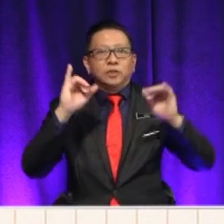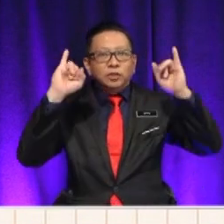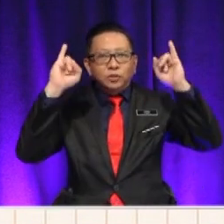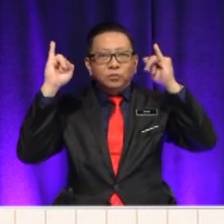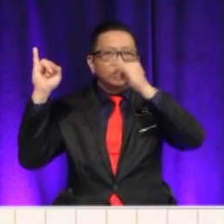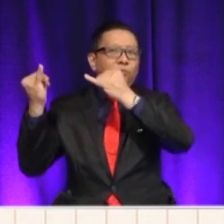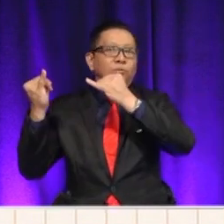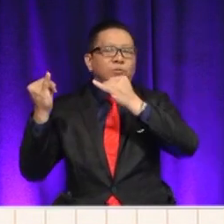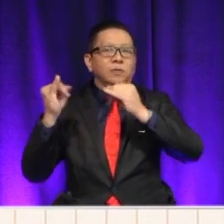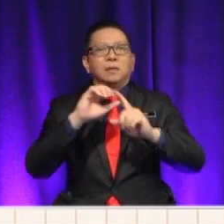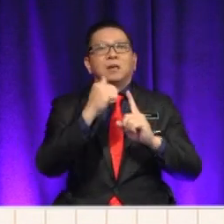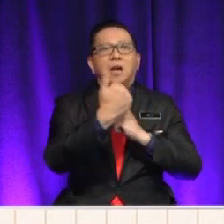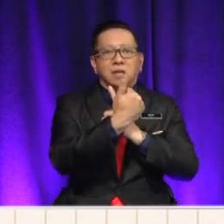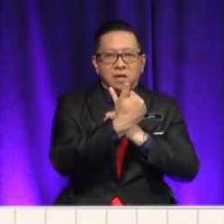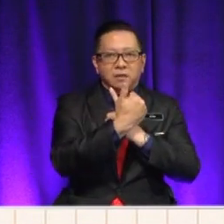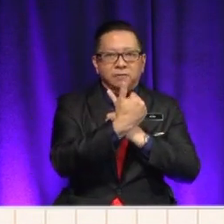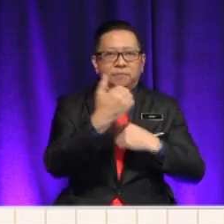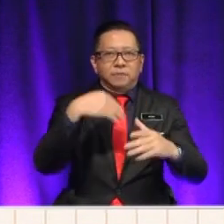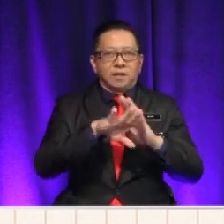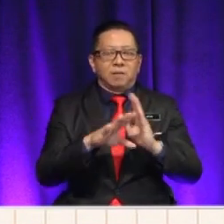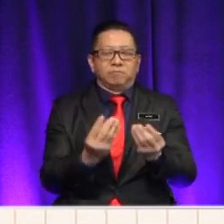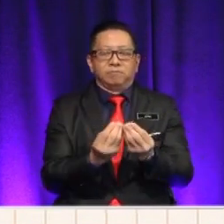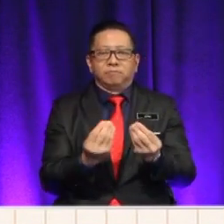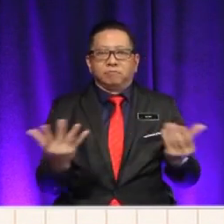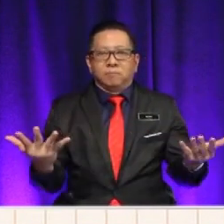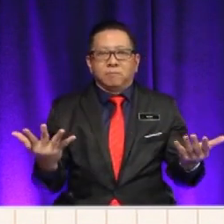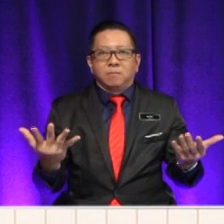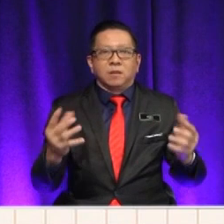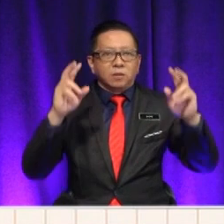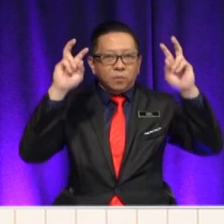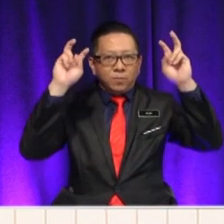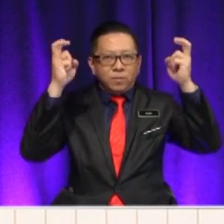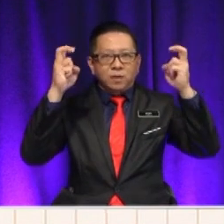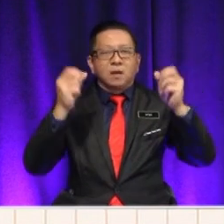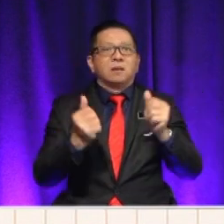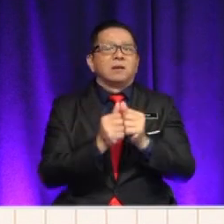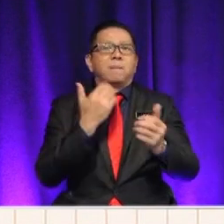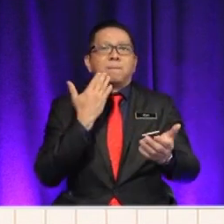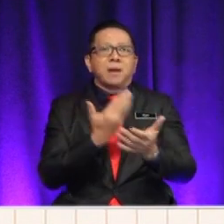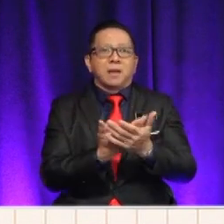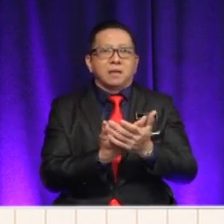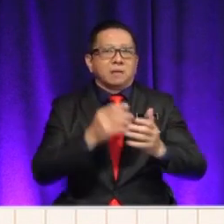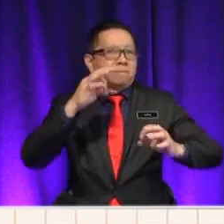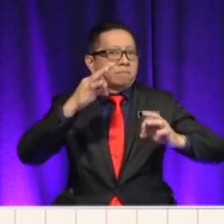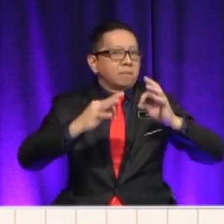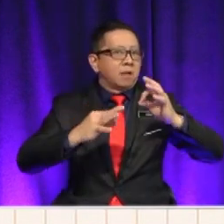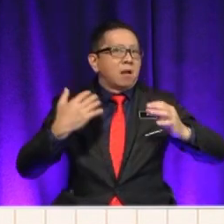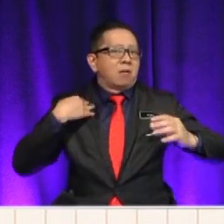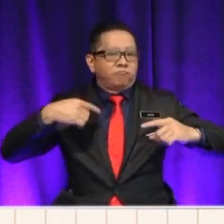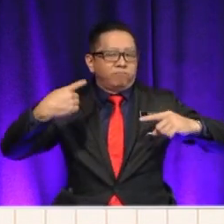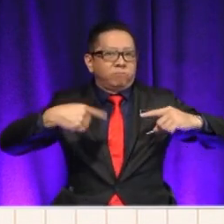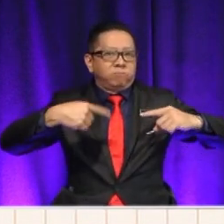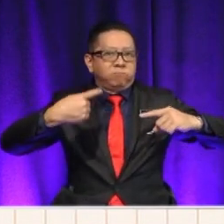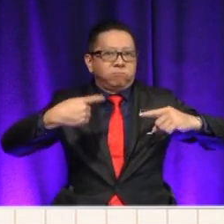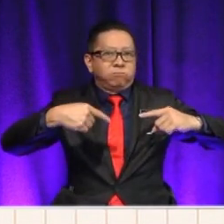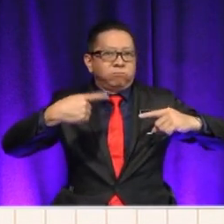ataupun keadaan, boleh menyelesaikan sesuatu perkara, okey, dengan baik. Maksudnya sekiranya ada pergaduhan,